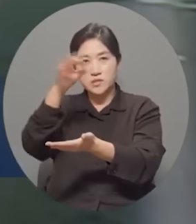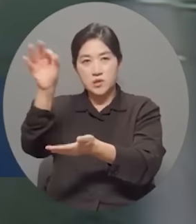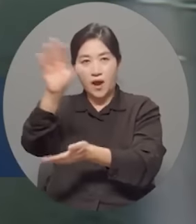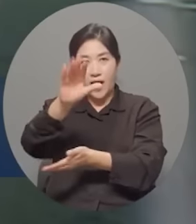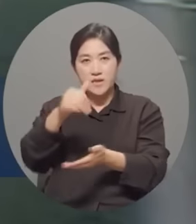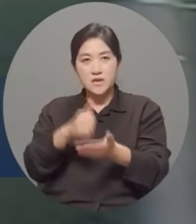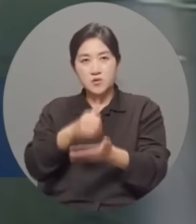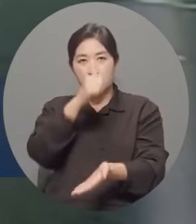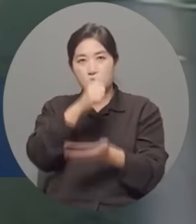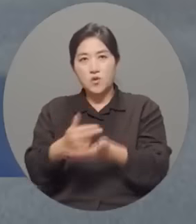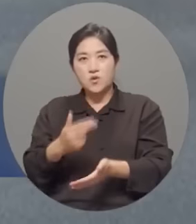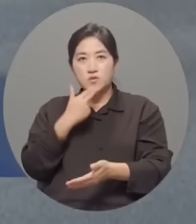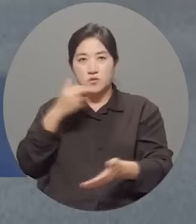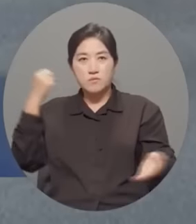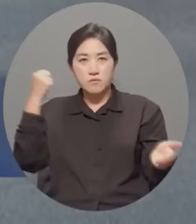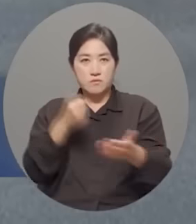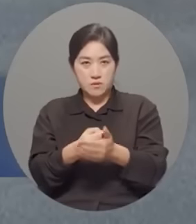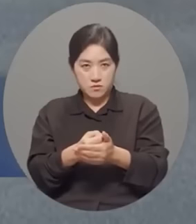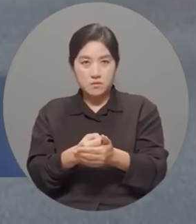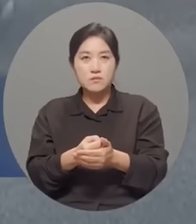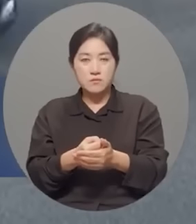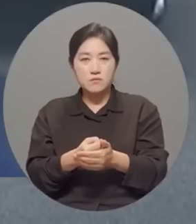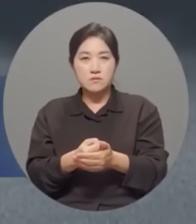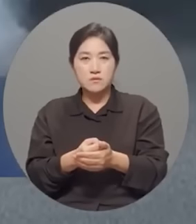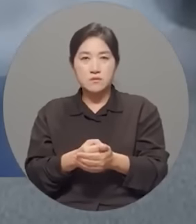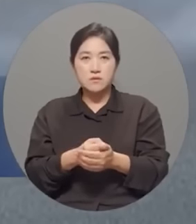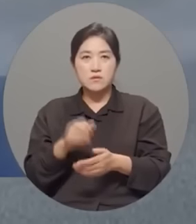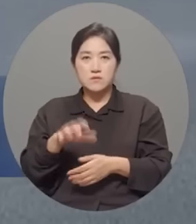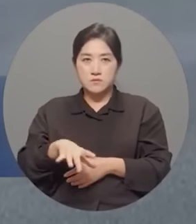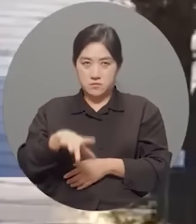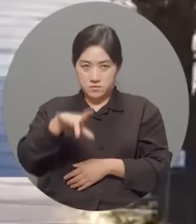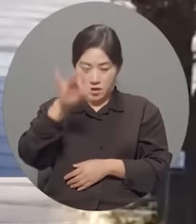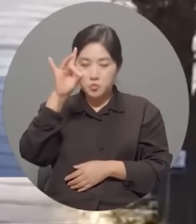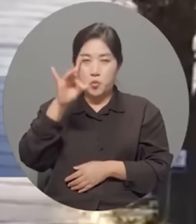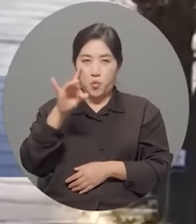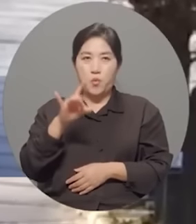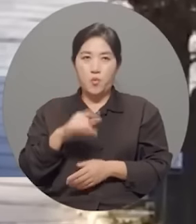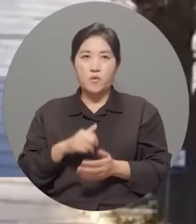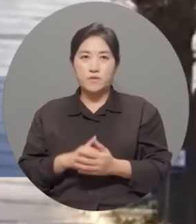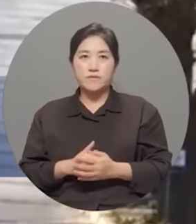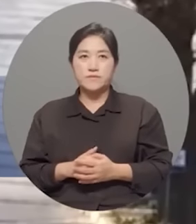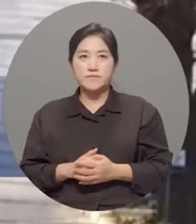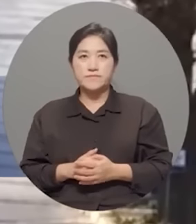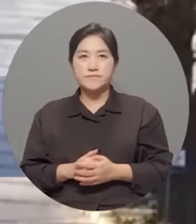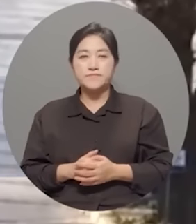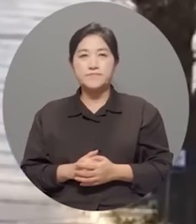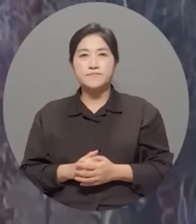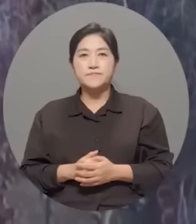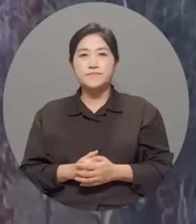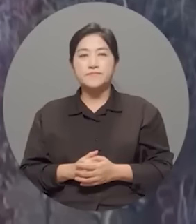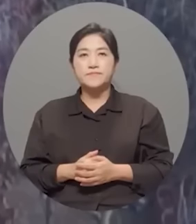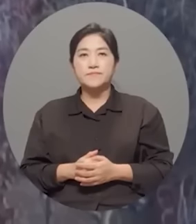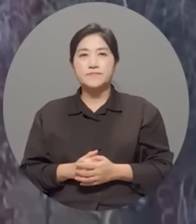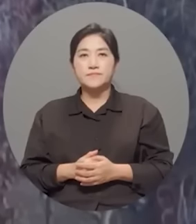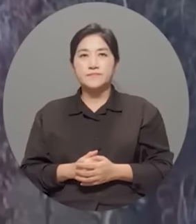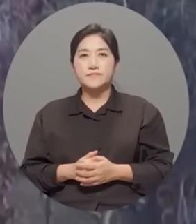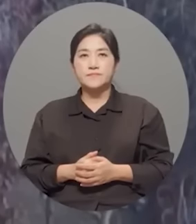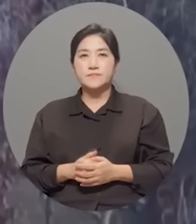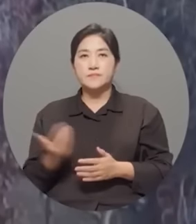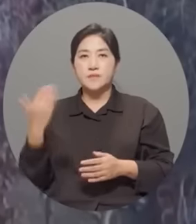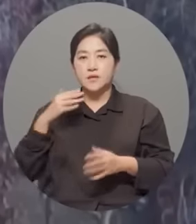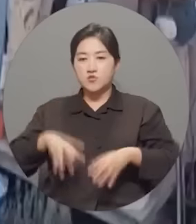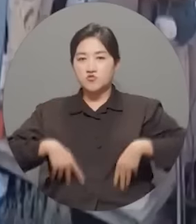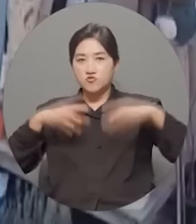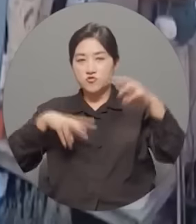증거로 인정하지 않고 혐의 없음 결정을 한 것은 최초의 사례인 걸로 보입니다. 앞서